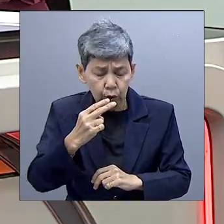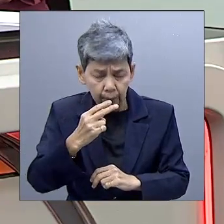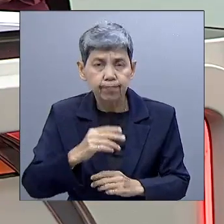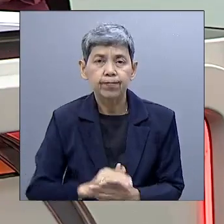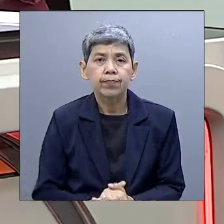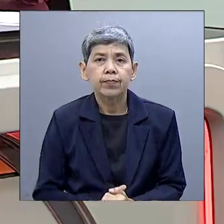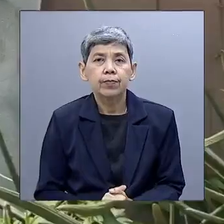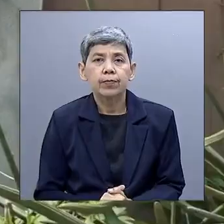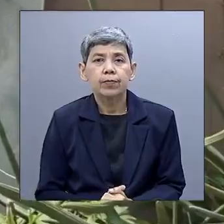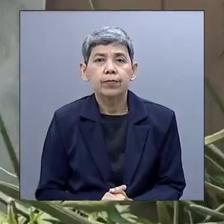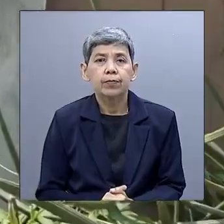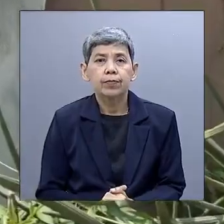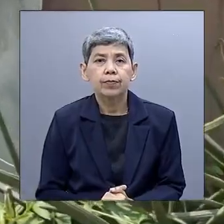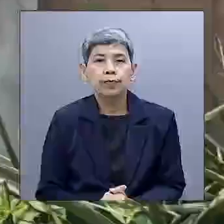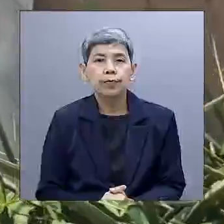เติมค่ะ